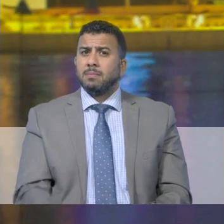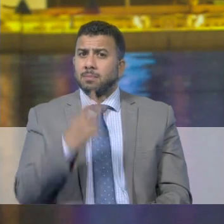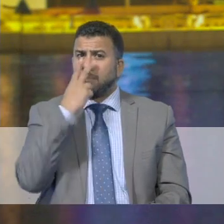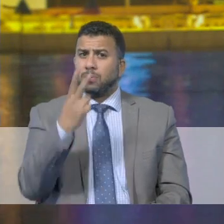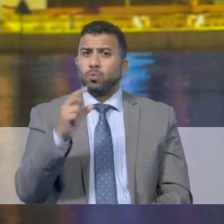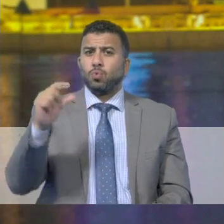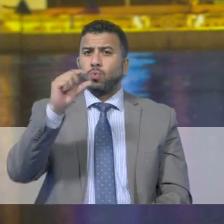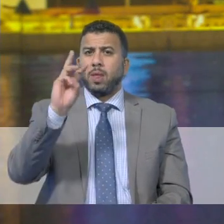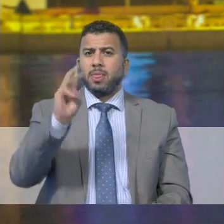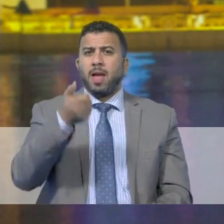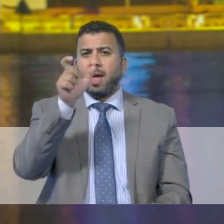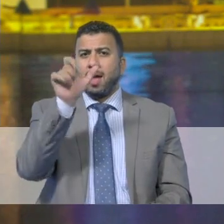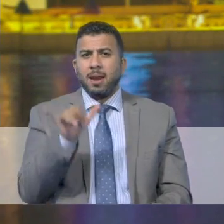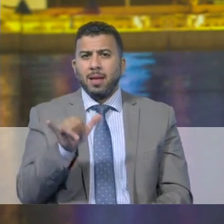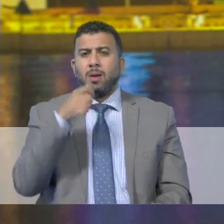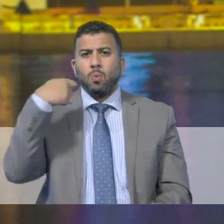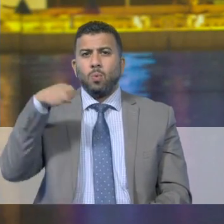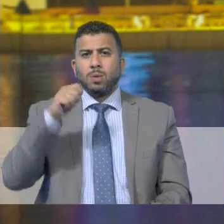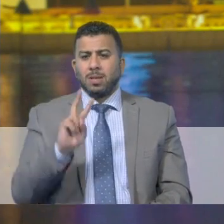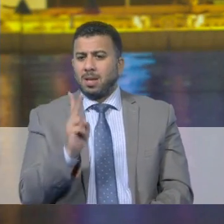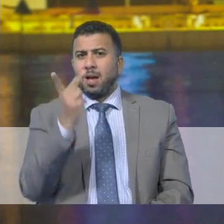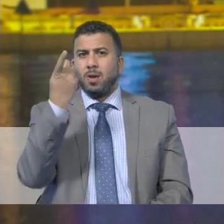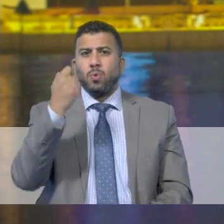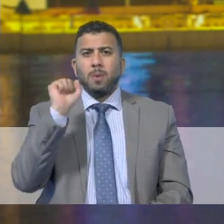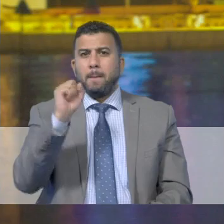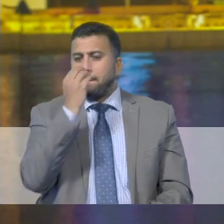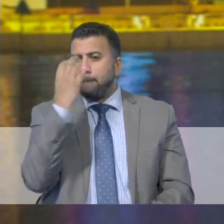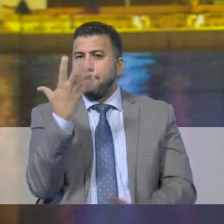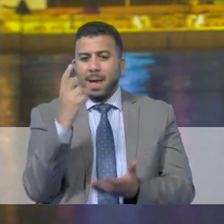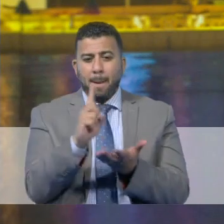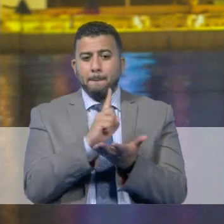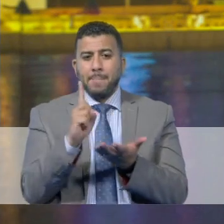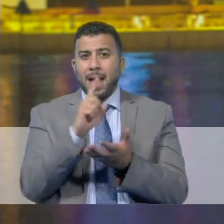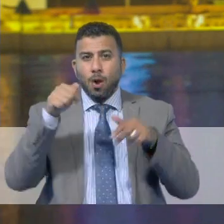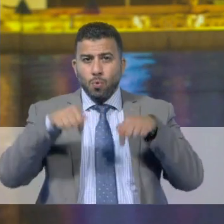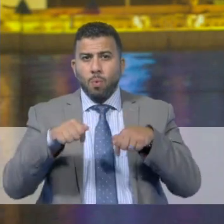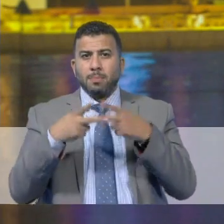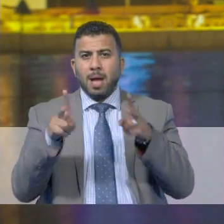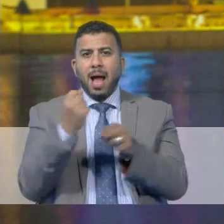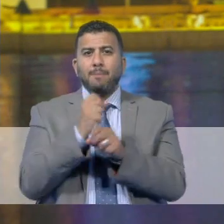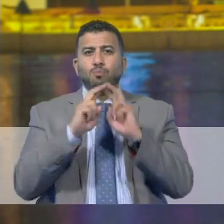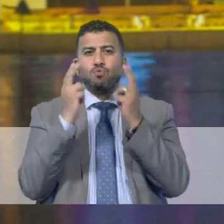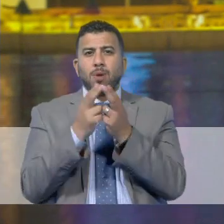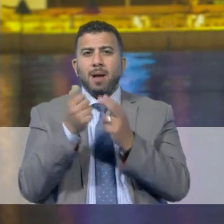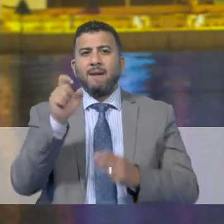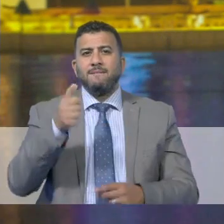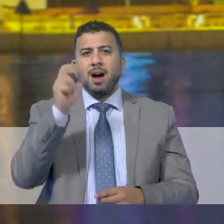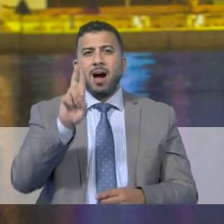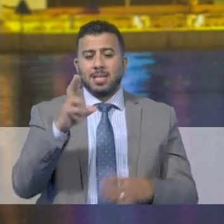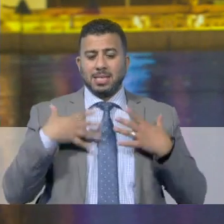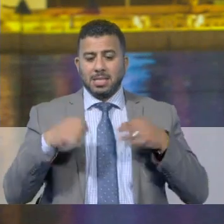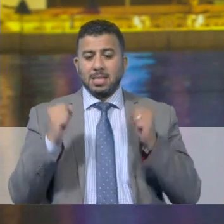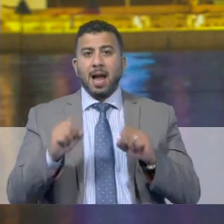شهد معالي الدكتور ثاني بن أحمد الزيودي وزير التغير المناخي والبيئة اليوم انطلاق أعمال مؤتمر آفات الصحة العامة